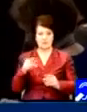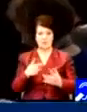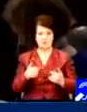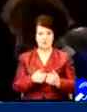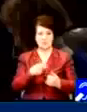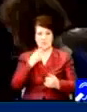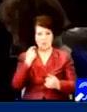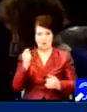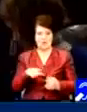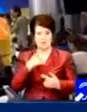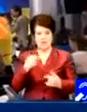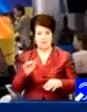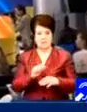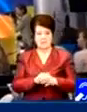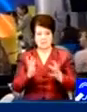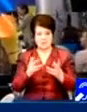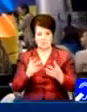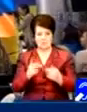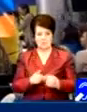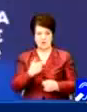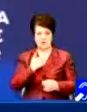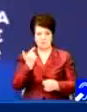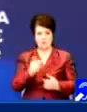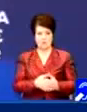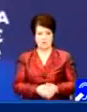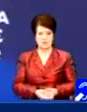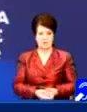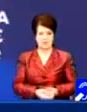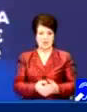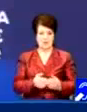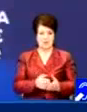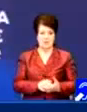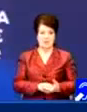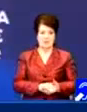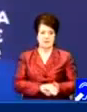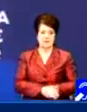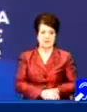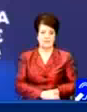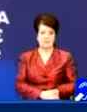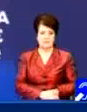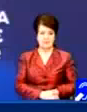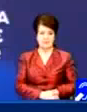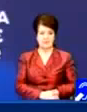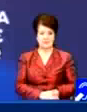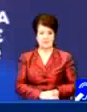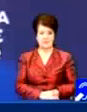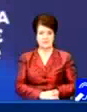sa politică a obținut alte date după numărarea paralelă a voturilor. Я просила би зараз суспільство не